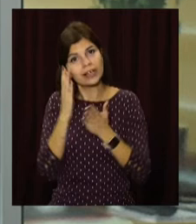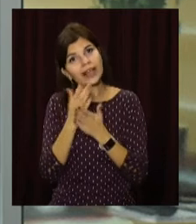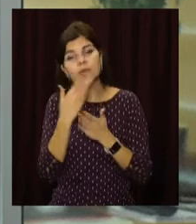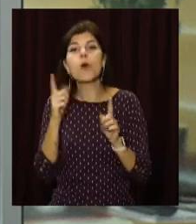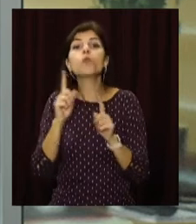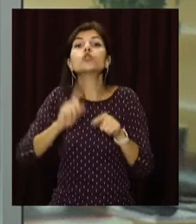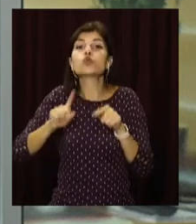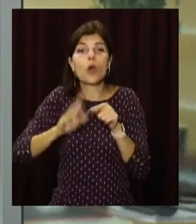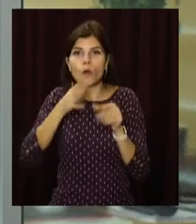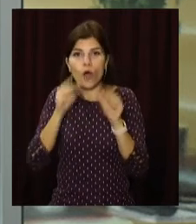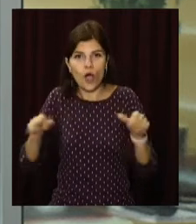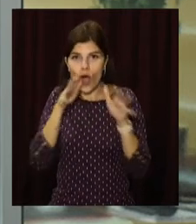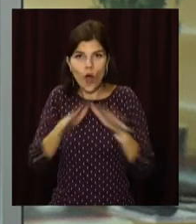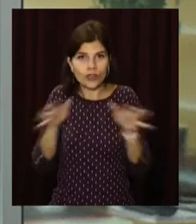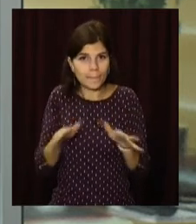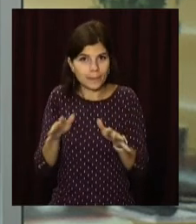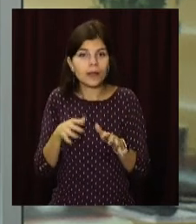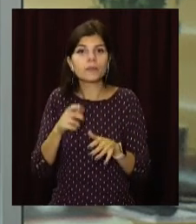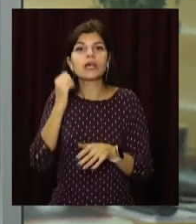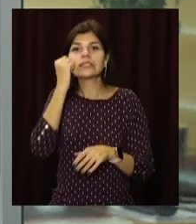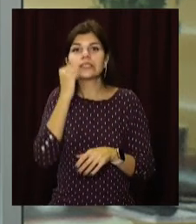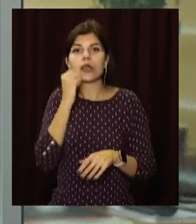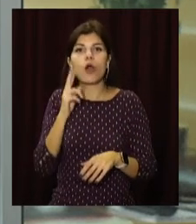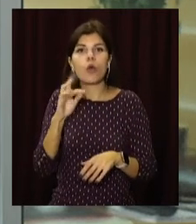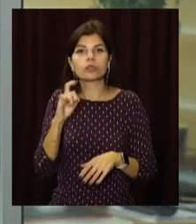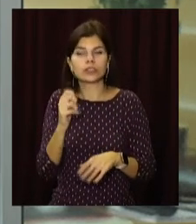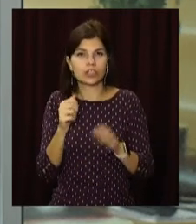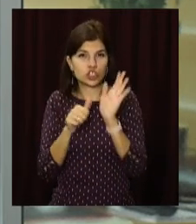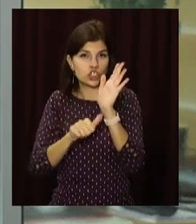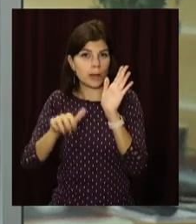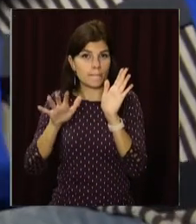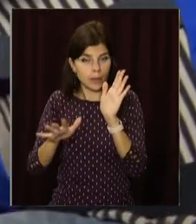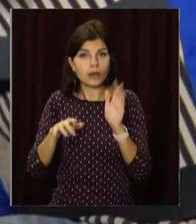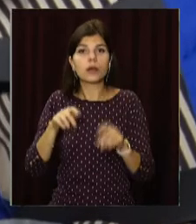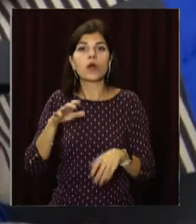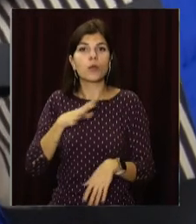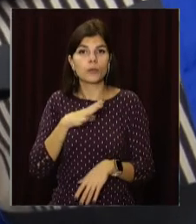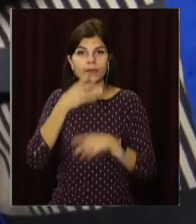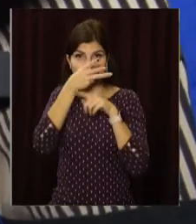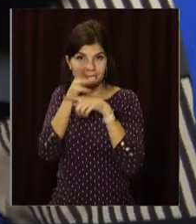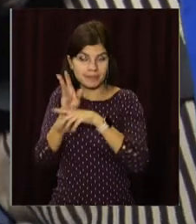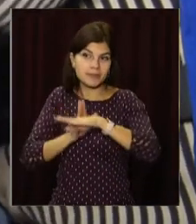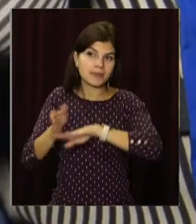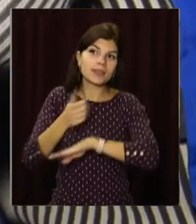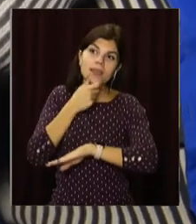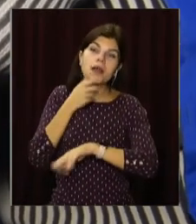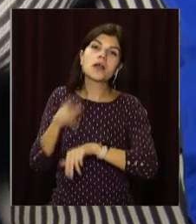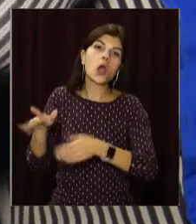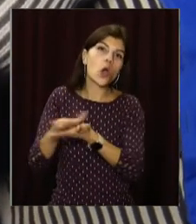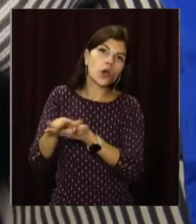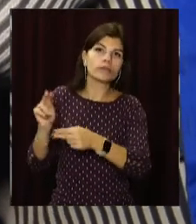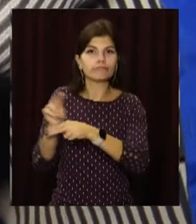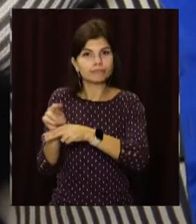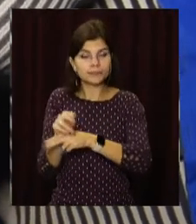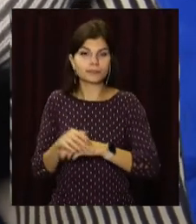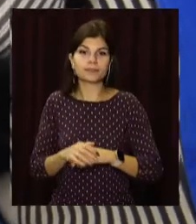Старокозацькій 65. Проінспектували хід робіт і знімальна група відкритого. На горищі Старокозацької 65